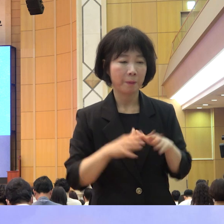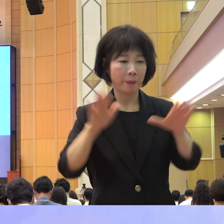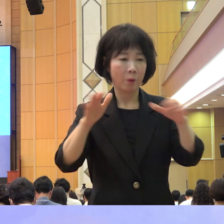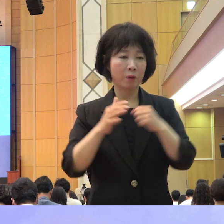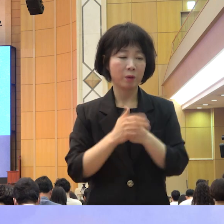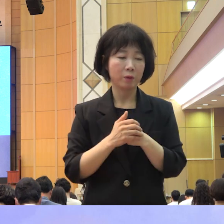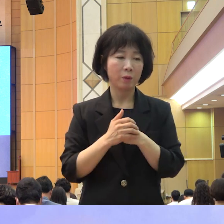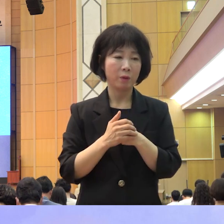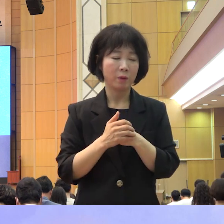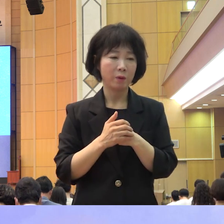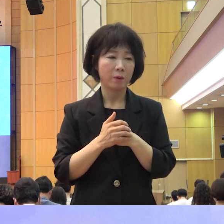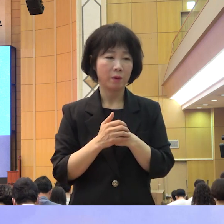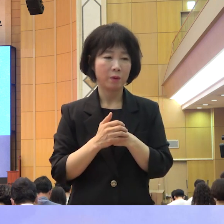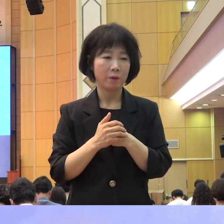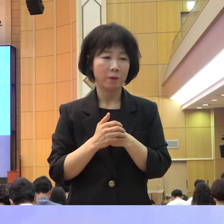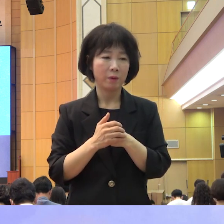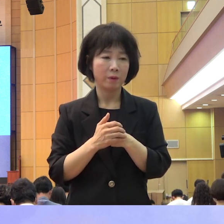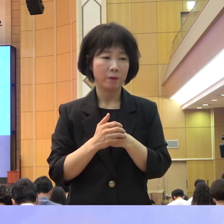오늘도